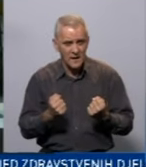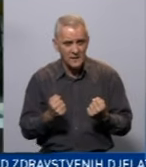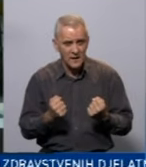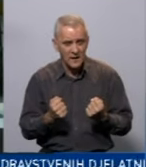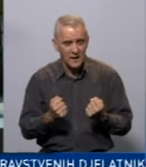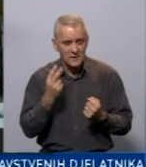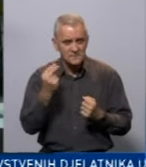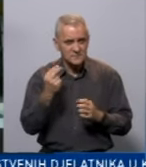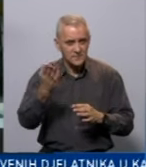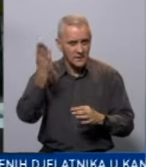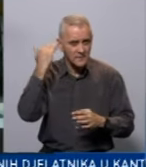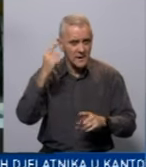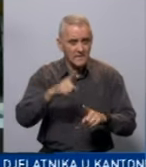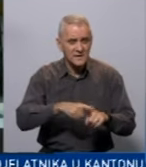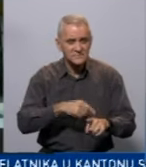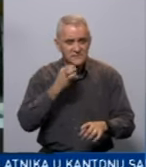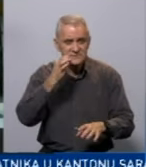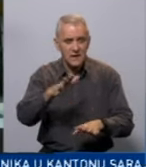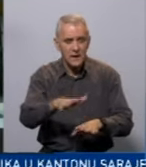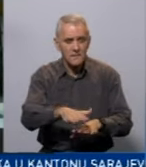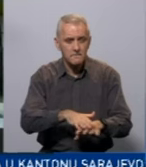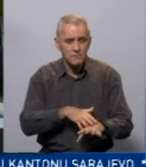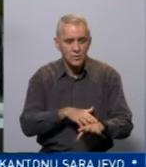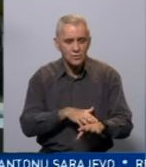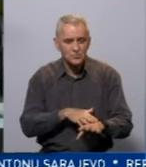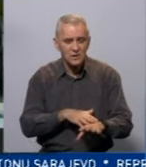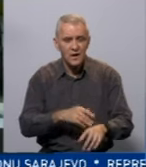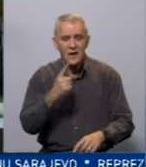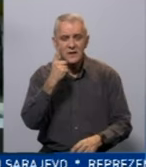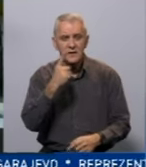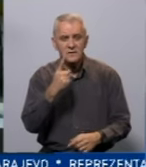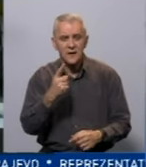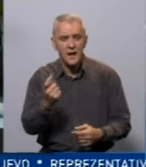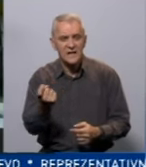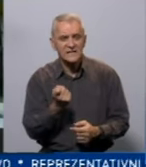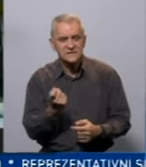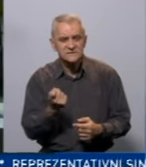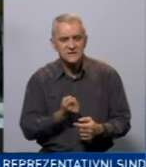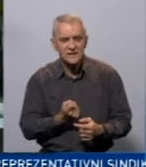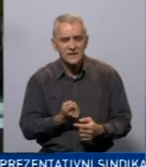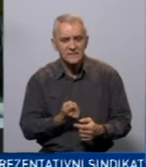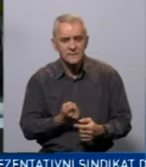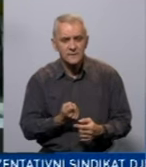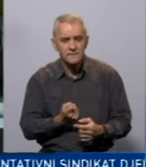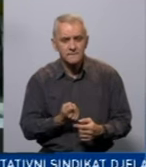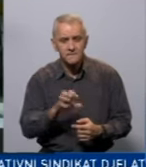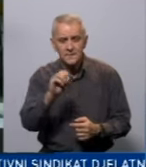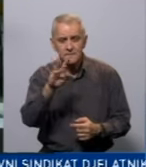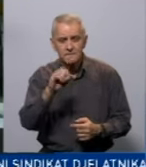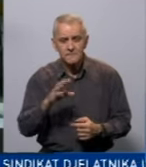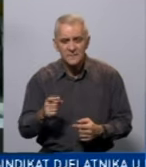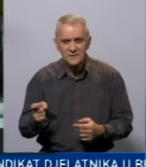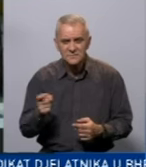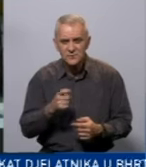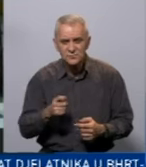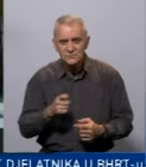pre mjesec dana inicirana zapravo jedna inicijativa negde 15 organizacije civilnog društva